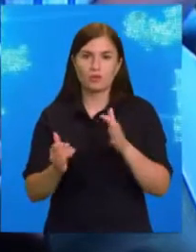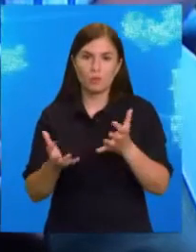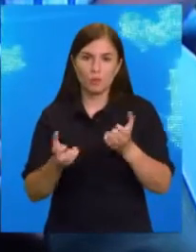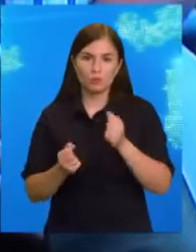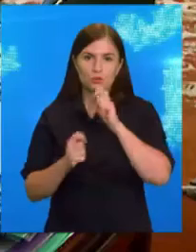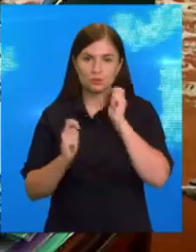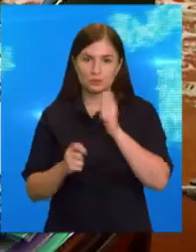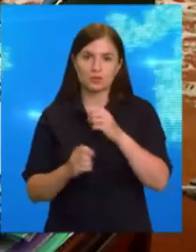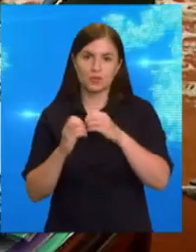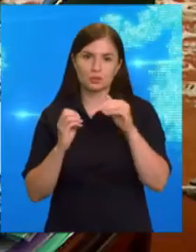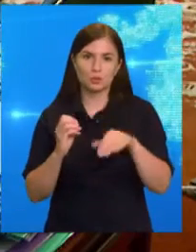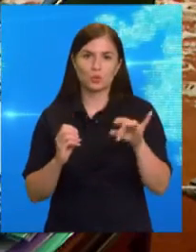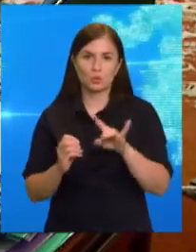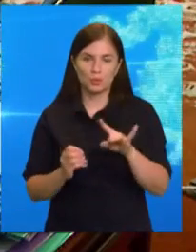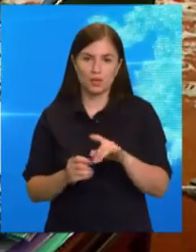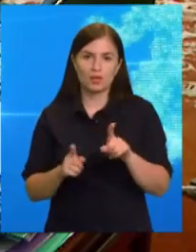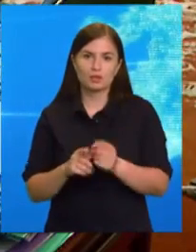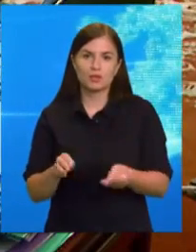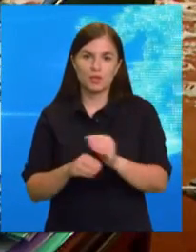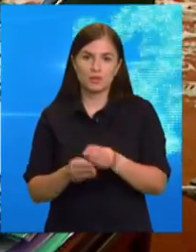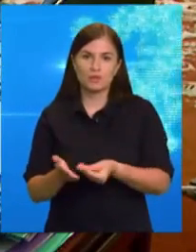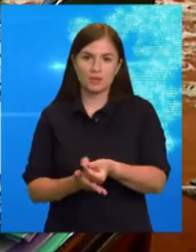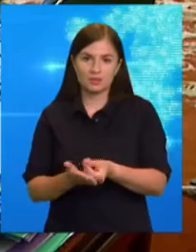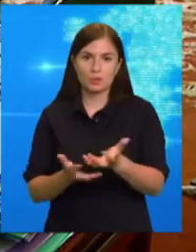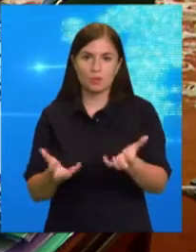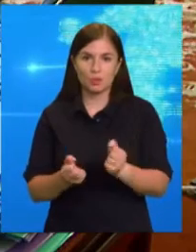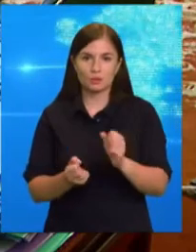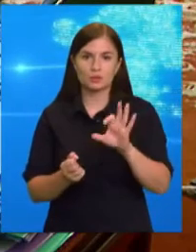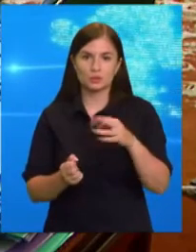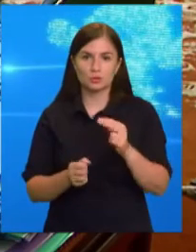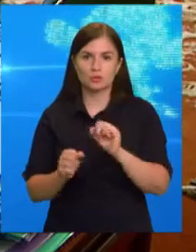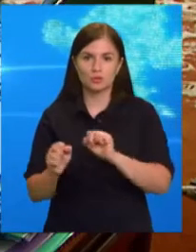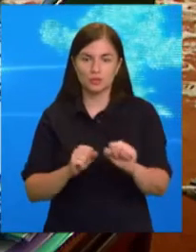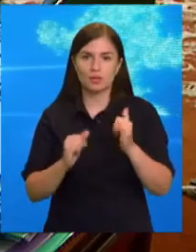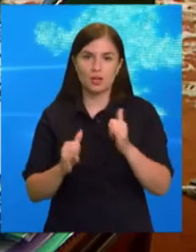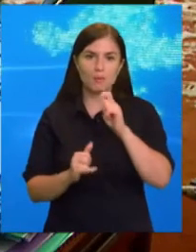10 тысяч рублей. Дополнительное финансирование получит и Управление соцзащиты